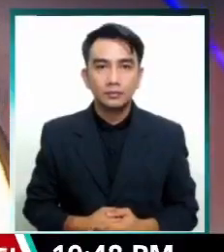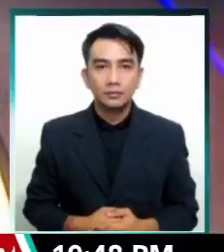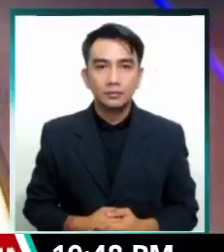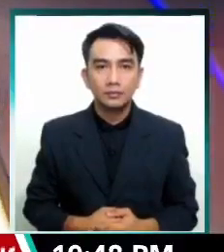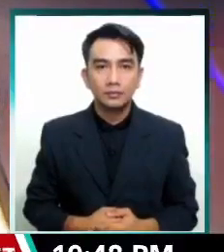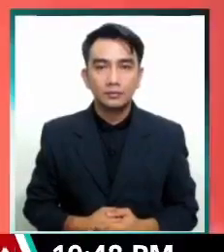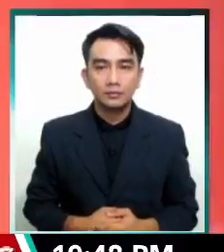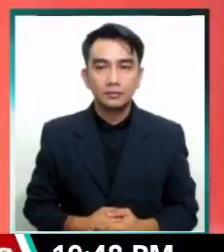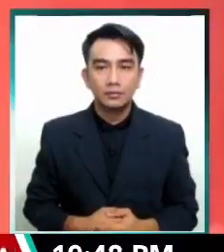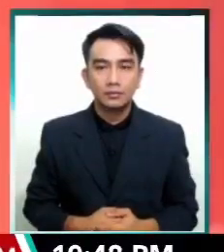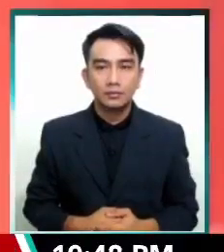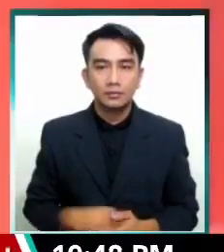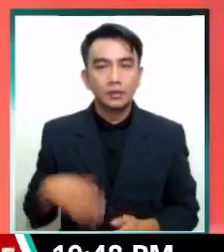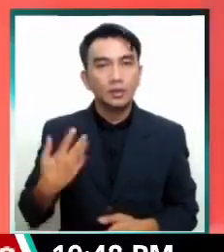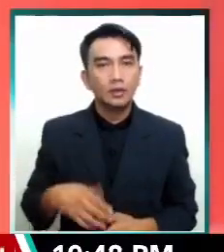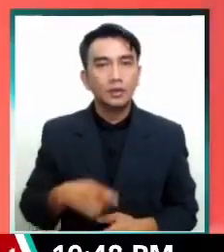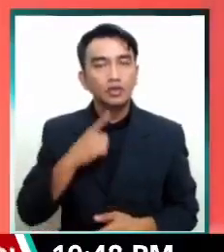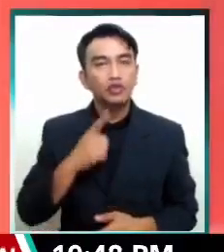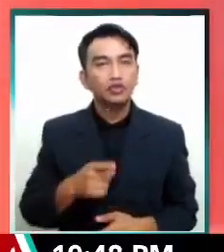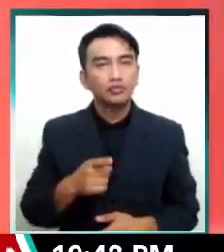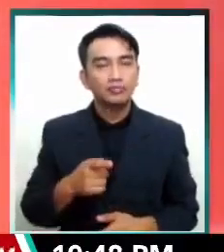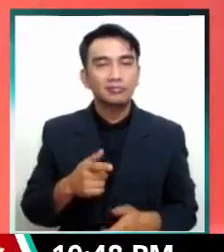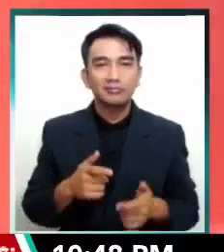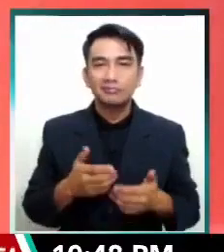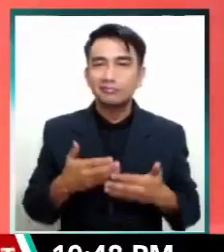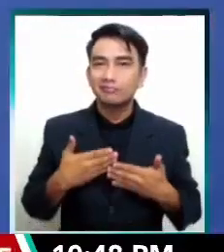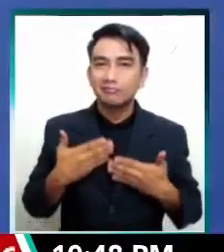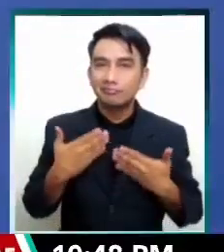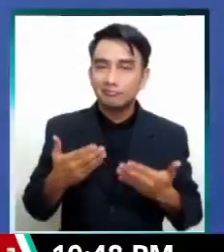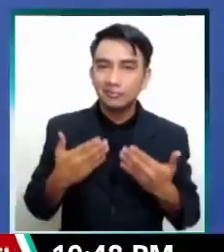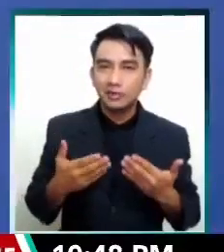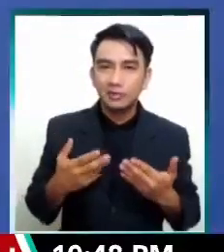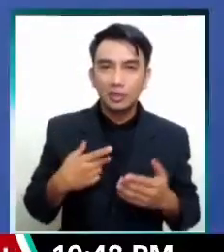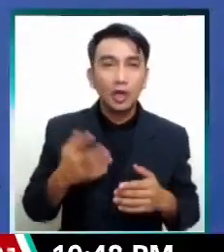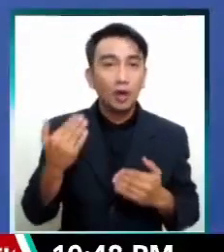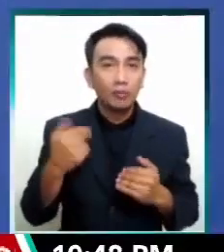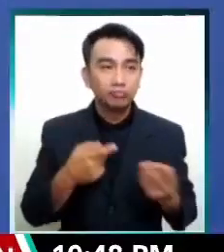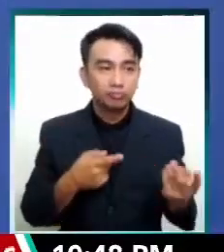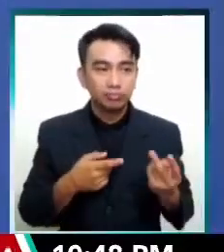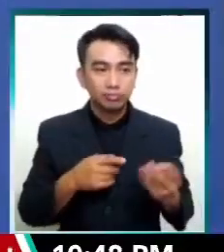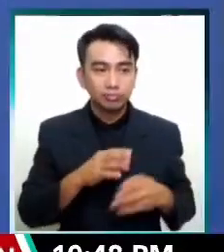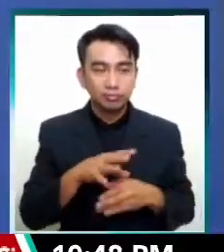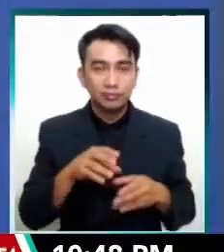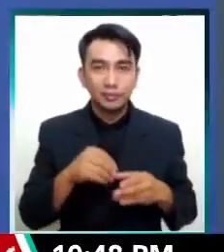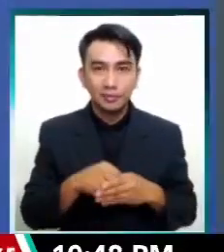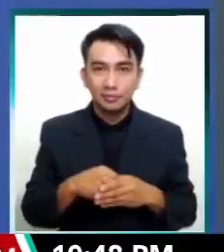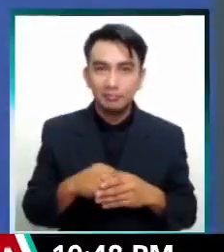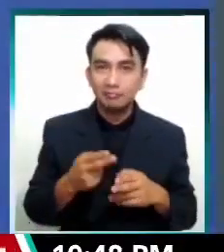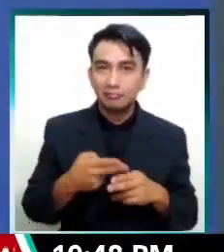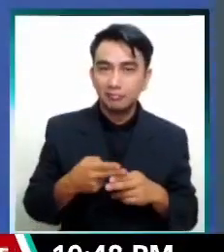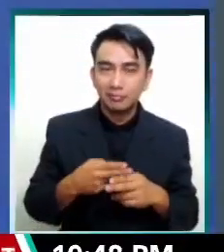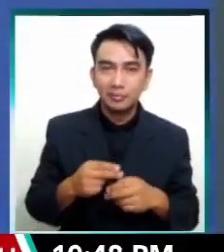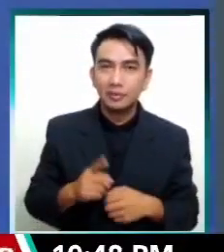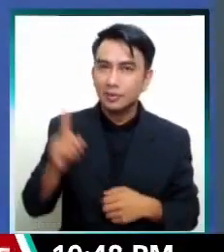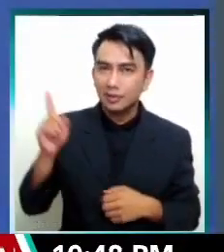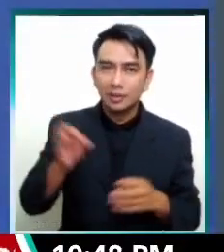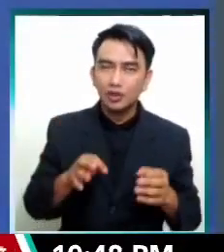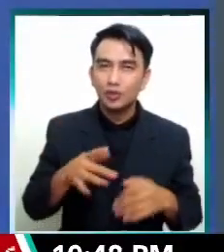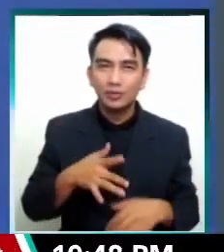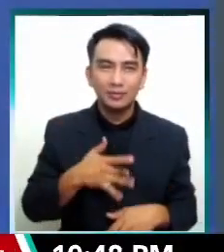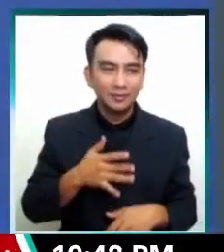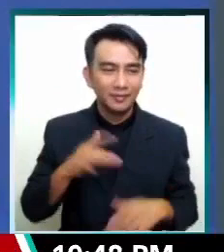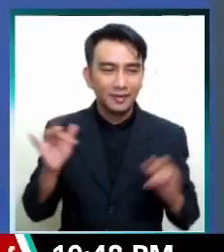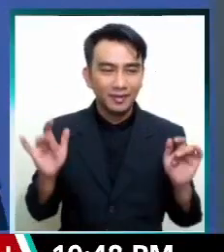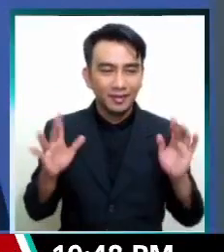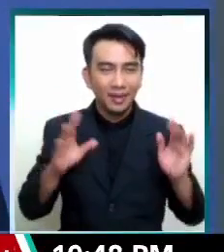I'm really grateful. I hope we can work again together on a project soon. Hanggang lang ng pakiramdam ko with Gabby. Ang laki nung naitulong niya sa akin sa